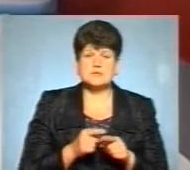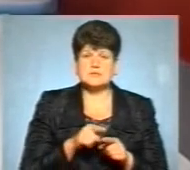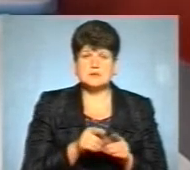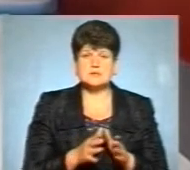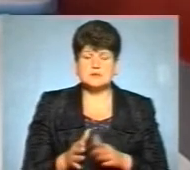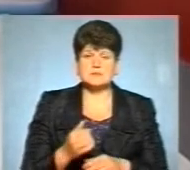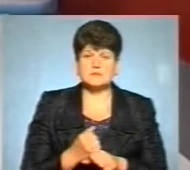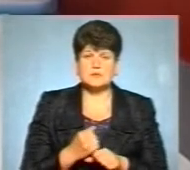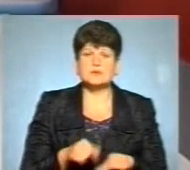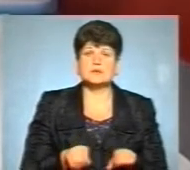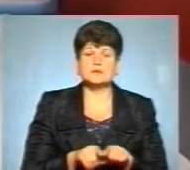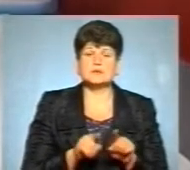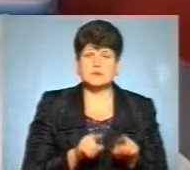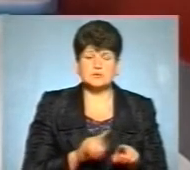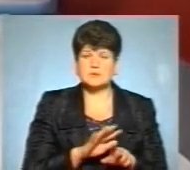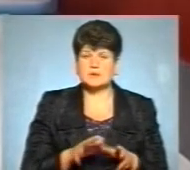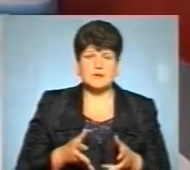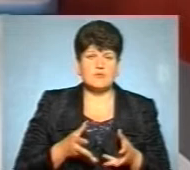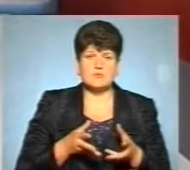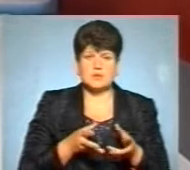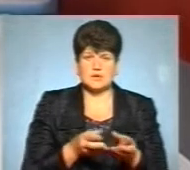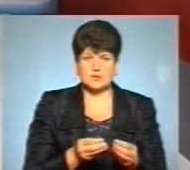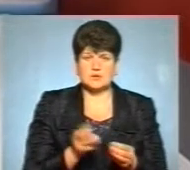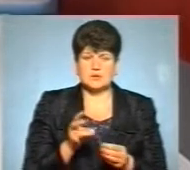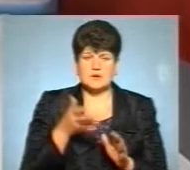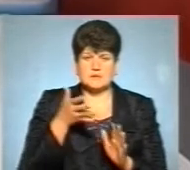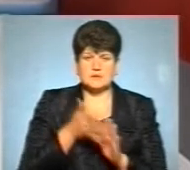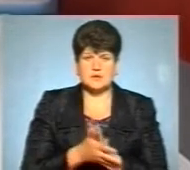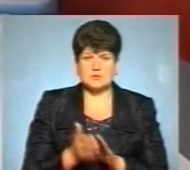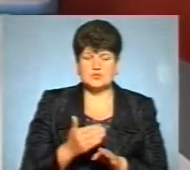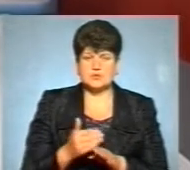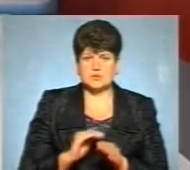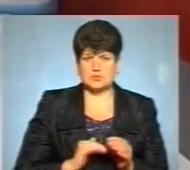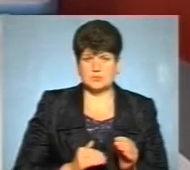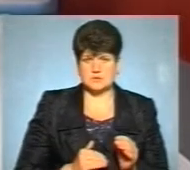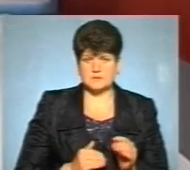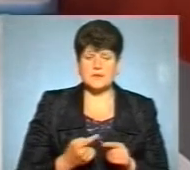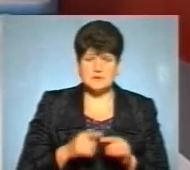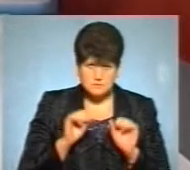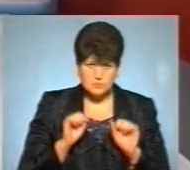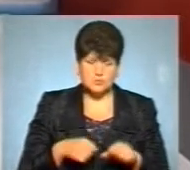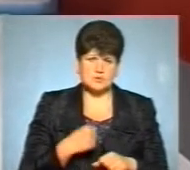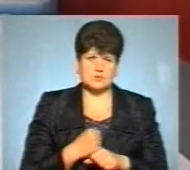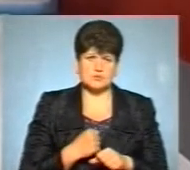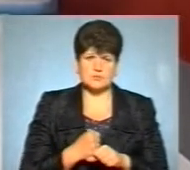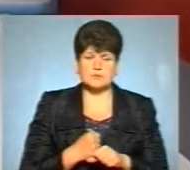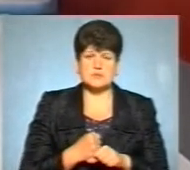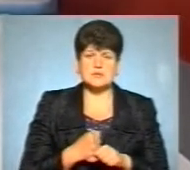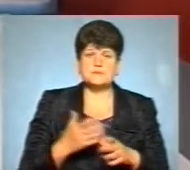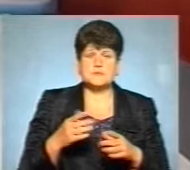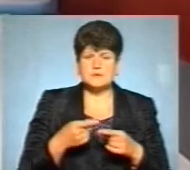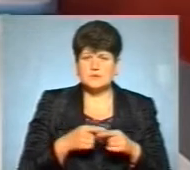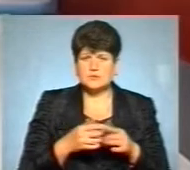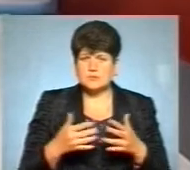запроваджена таким чином, щоб вона не вплинула на витратну частину для бізнесу. А це можна зробити. Це і хмарні технології, це